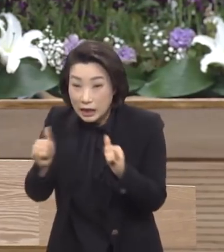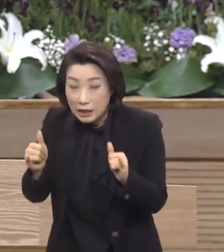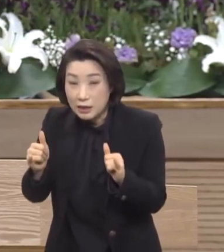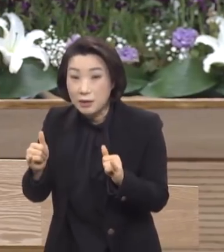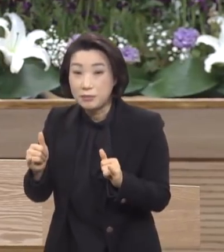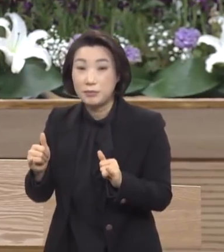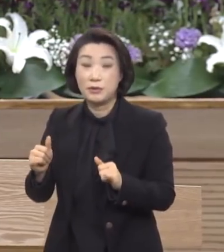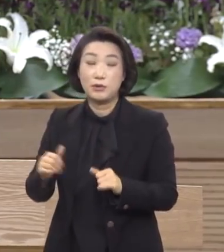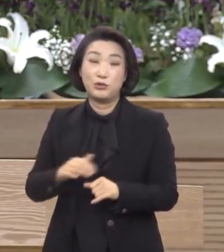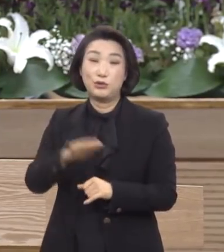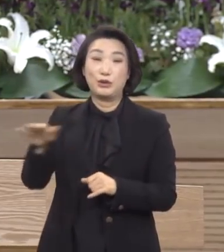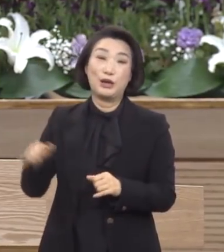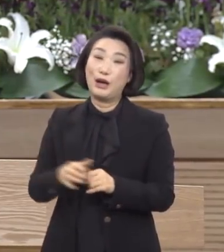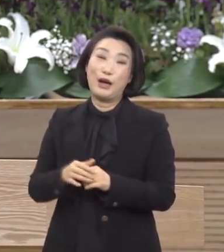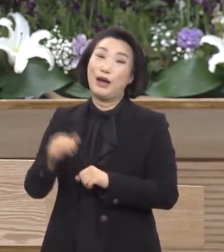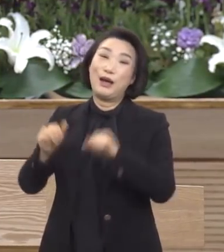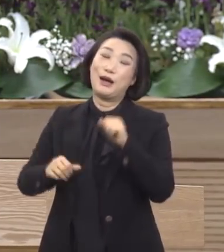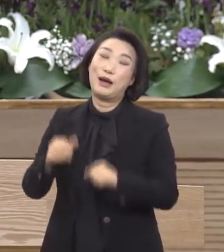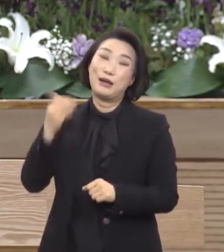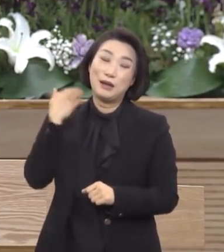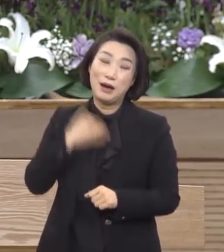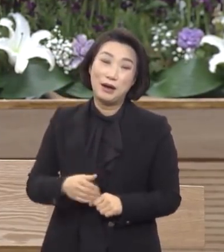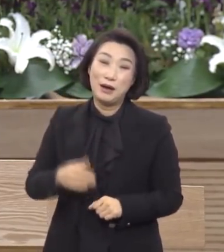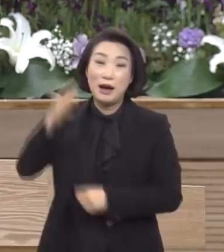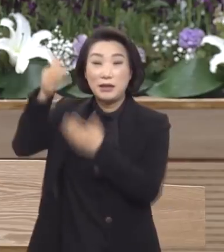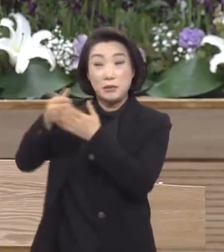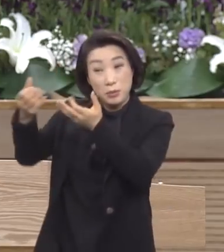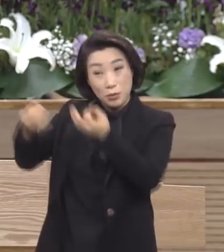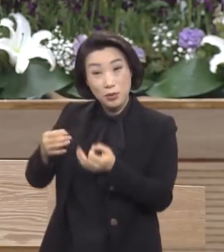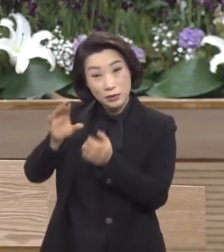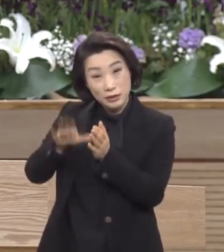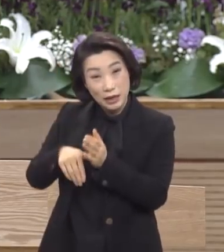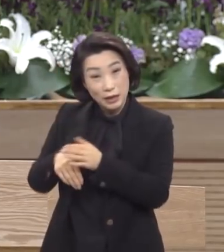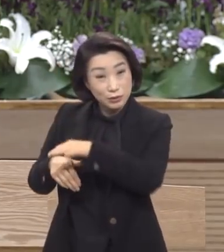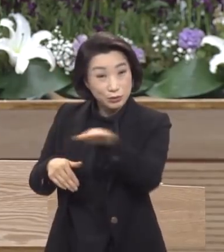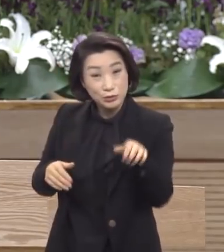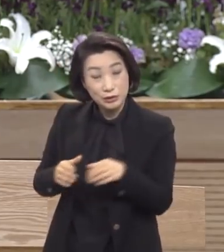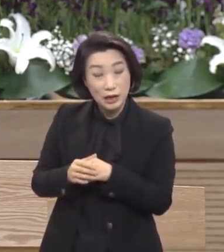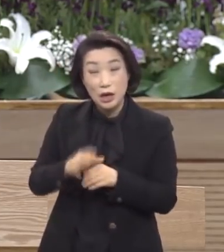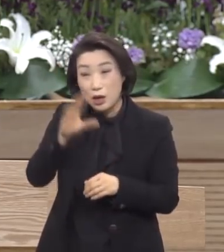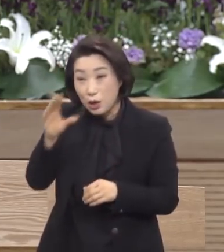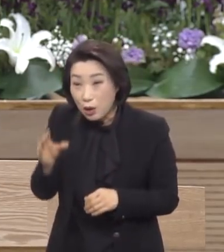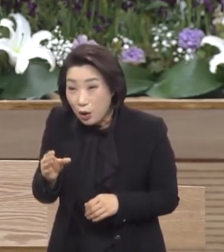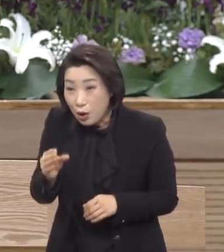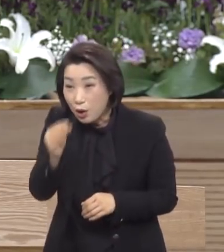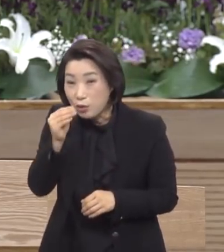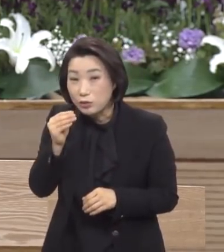사람으로서 할 수 없는, 하나님이 바라보실 때 거룩하다,